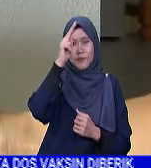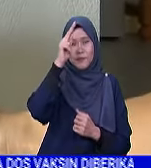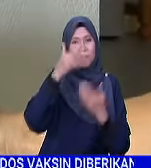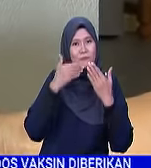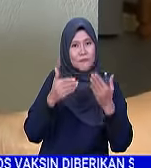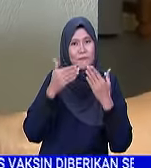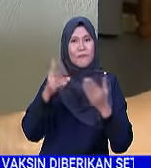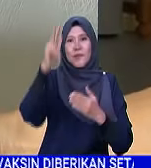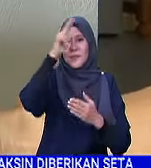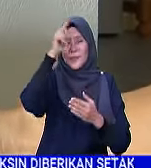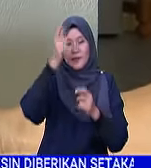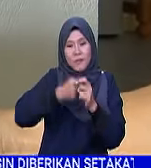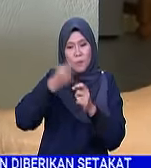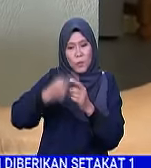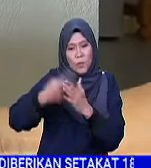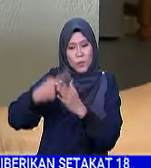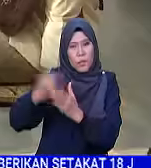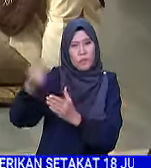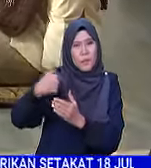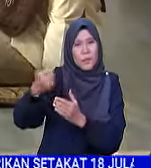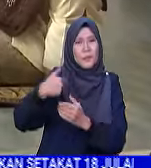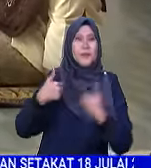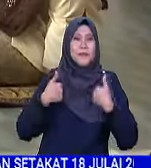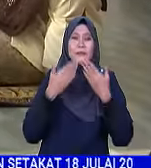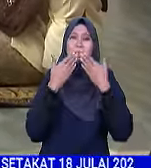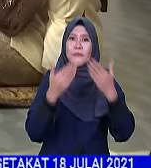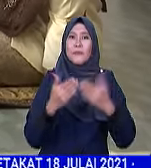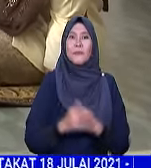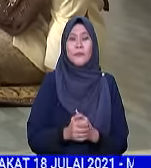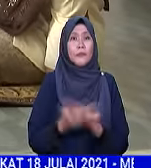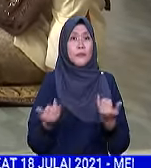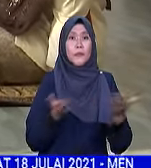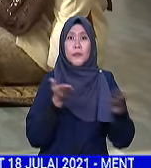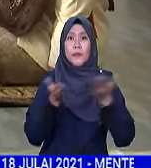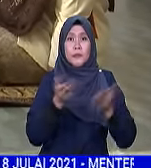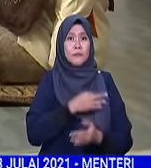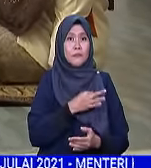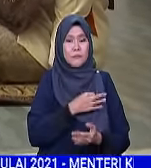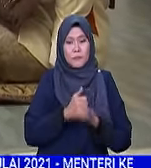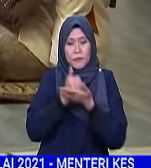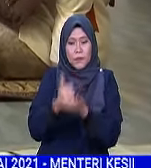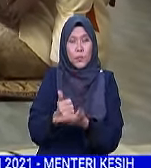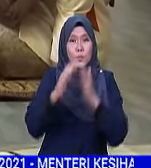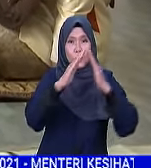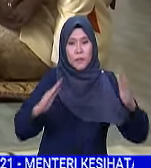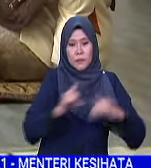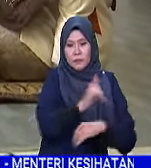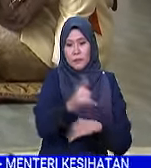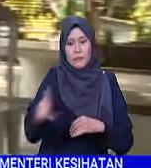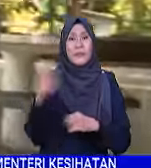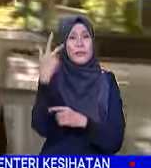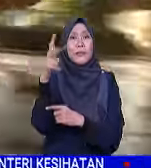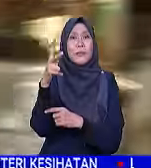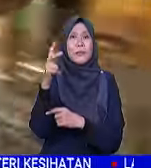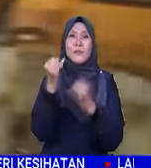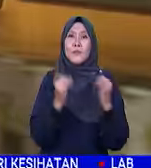Kerajaan kan, lepas tu tiap-tiap bulan, alhamdulillah lah. Pelibatan sukarelawan dalam Hikmat Bantu di Rumah ketika ini telah meningkat dari 13 individu